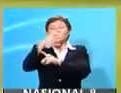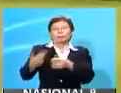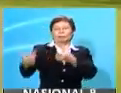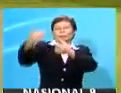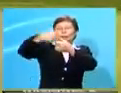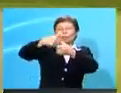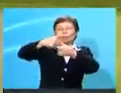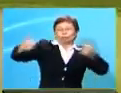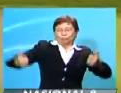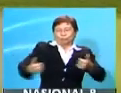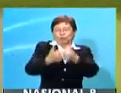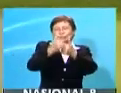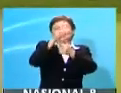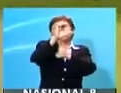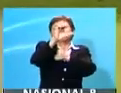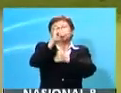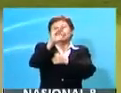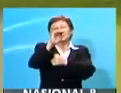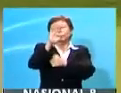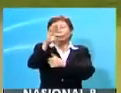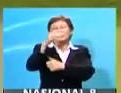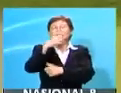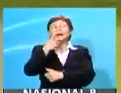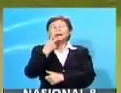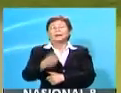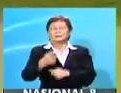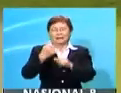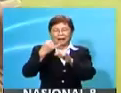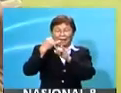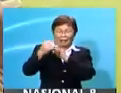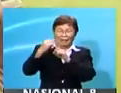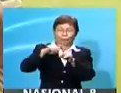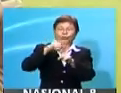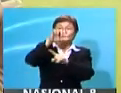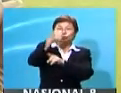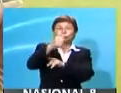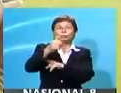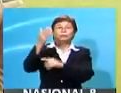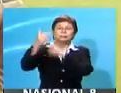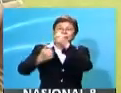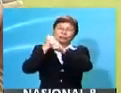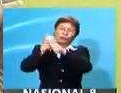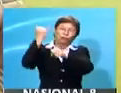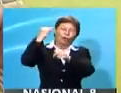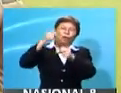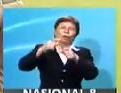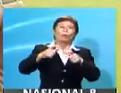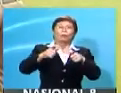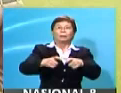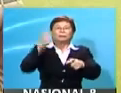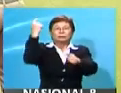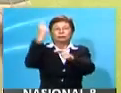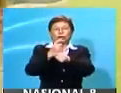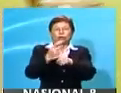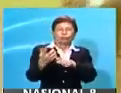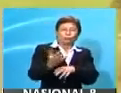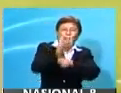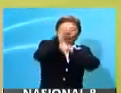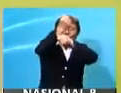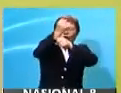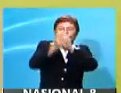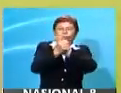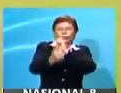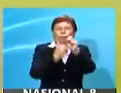tunggal ke kejohanan Golf CIMB klasik akhir Oktober ini tahun lalu Danny terpaksa bermain pada lubang penentuan sebelum muncul juara kelayakan